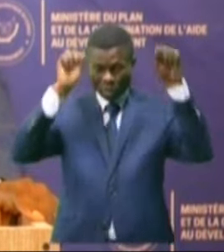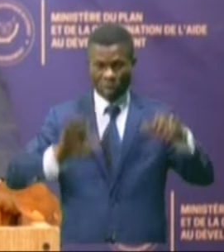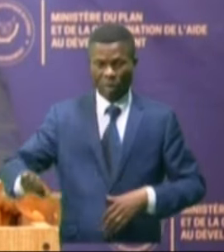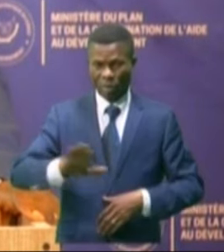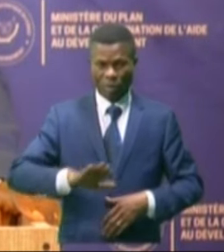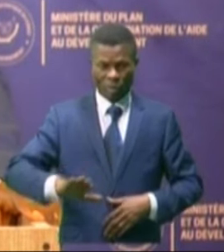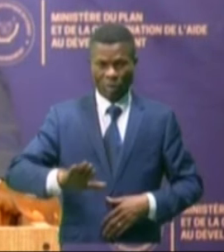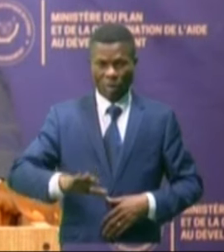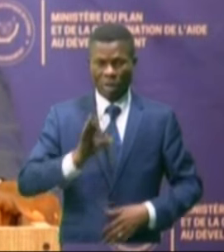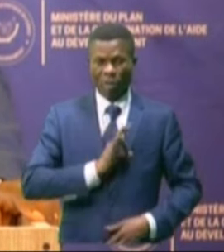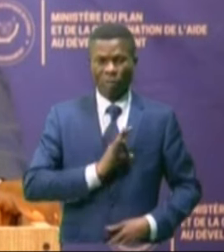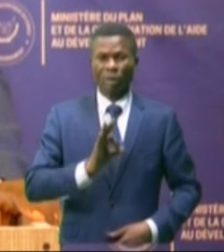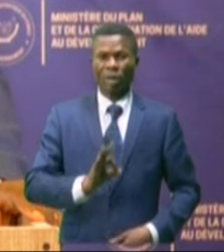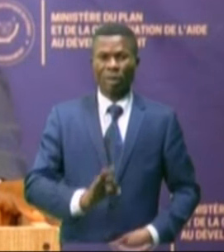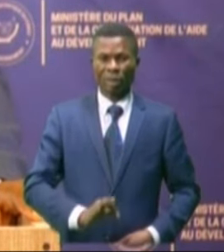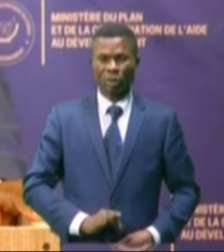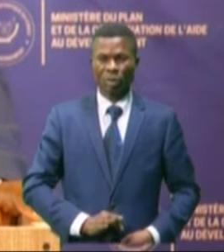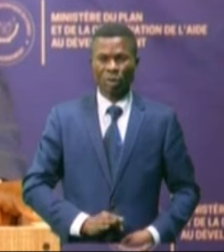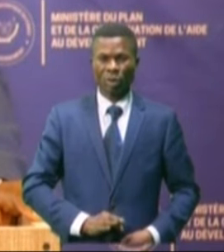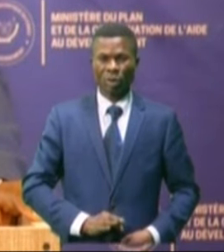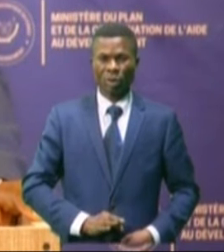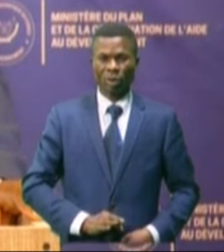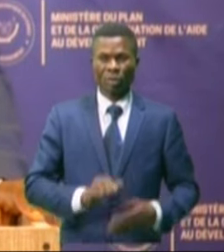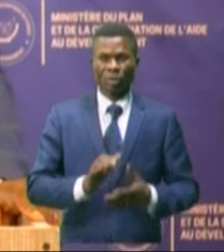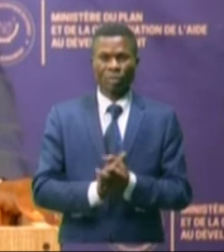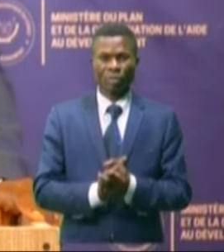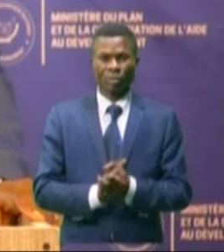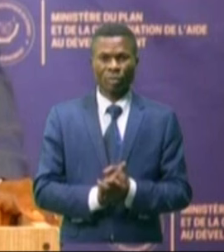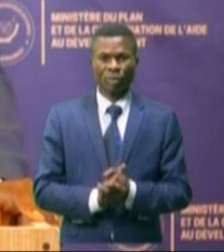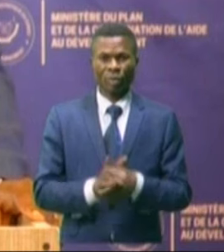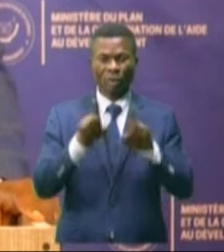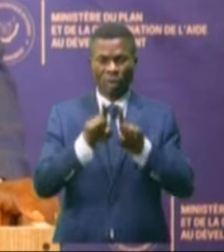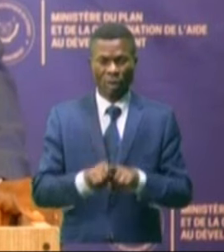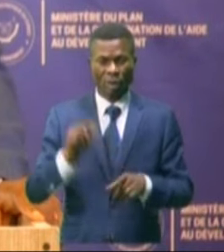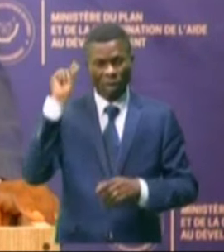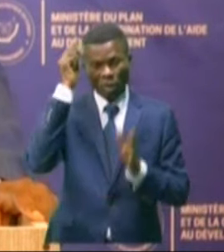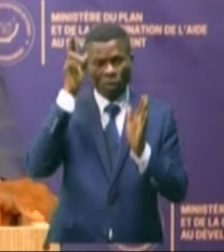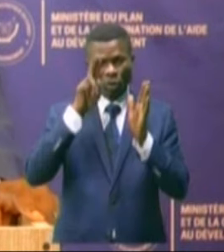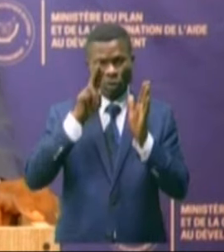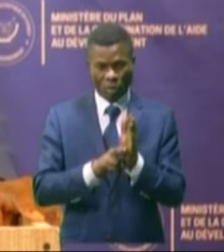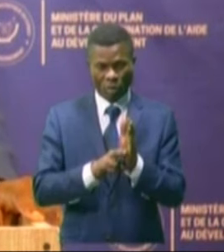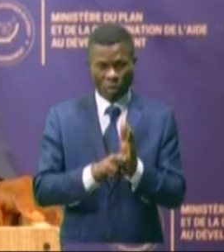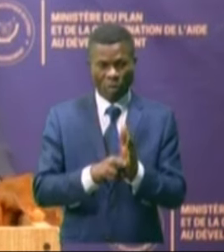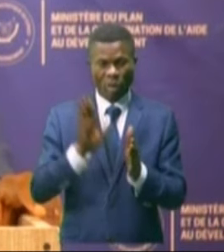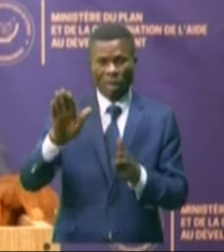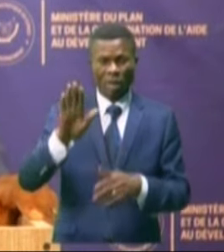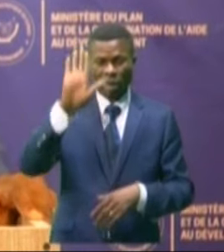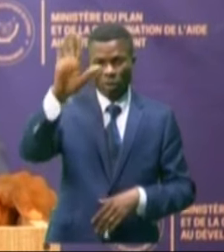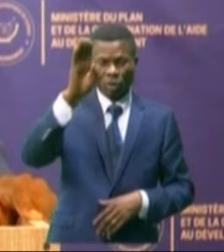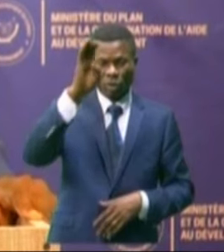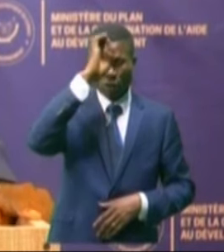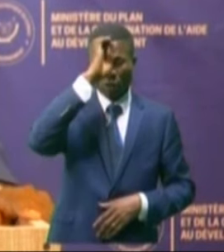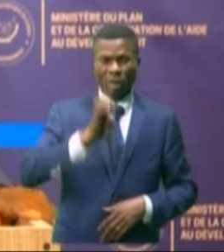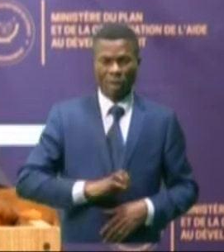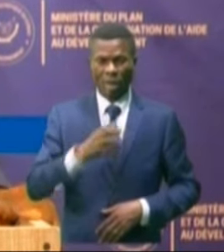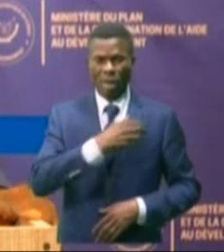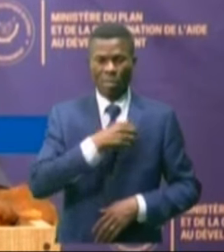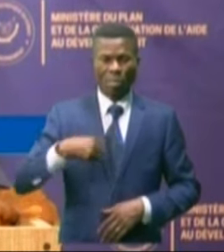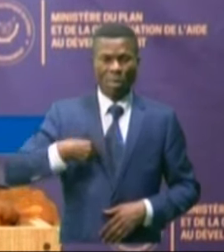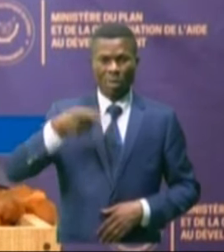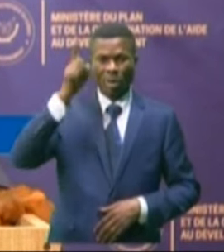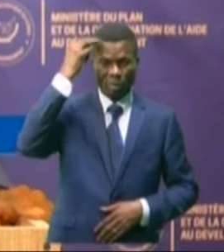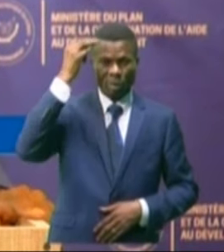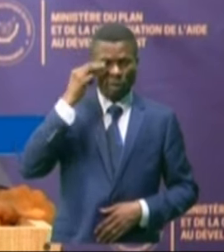République, Félix Antoine Tshisekedi Tshilombo, et le gouvernement dirigé par Son Excellence Madame la Première